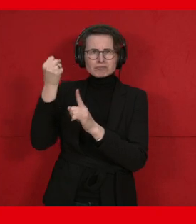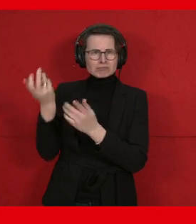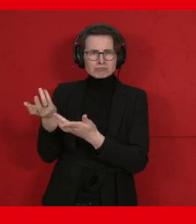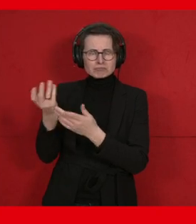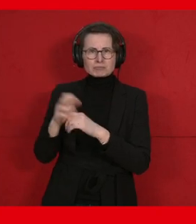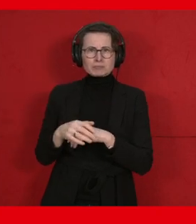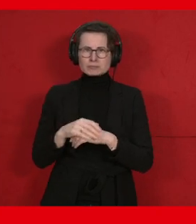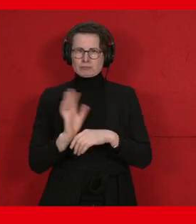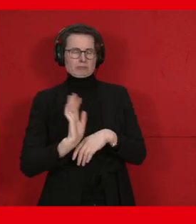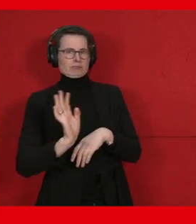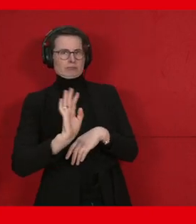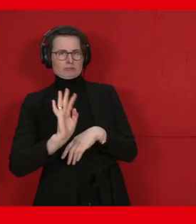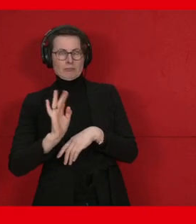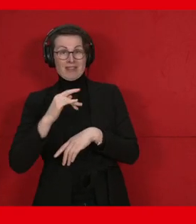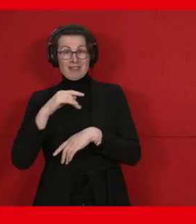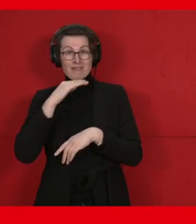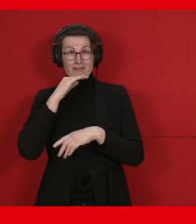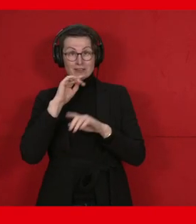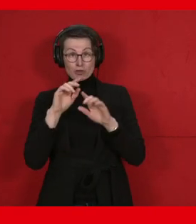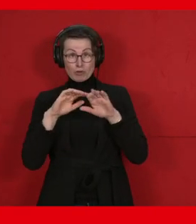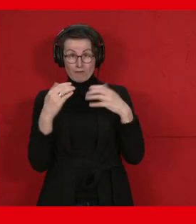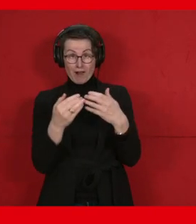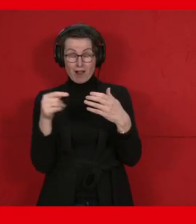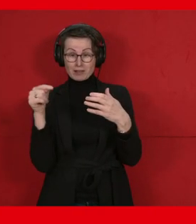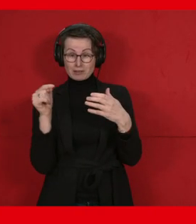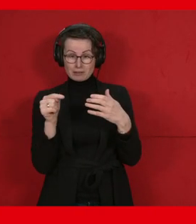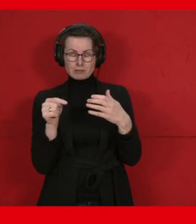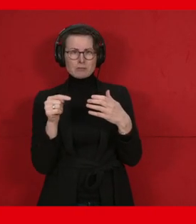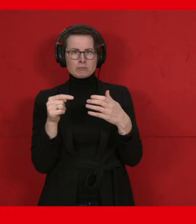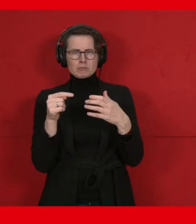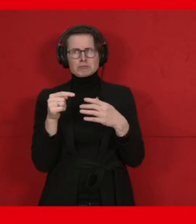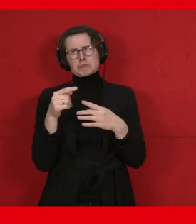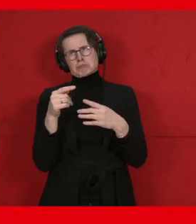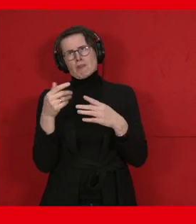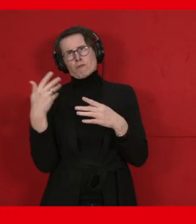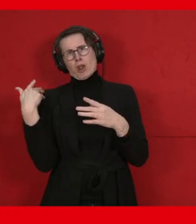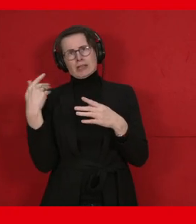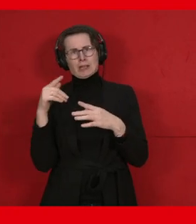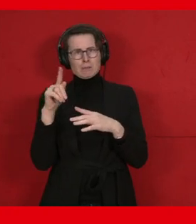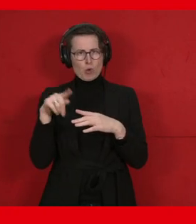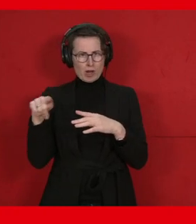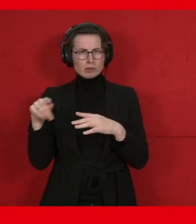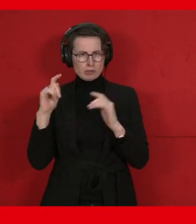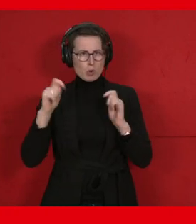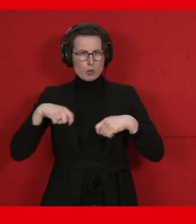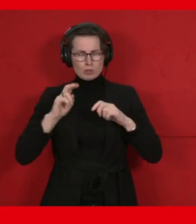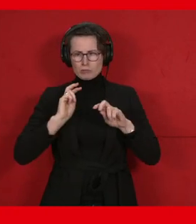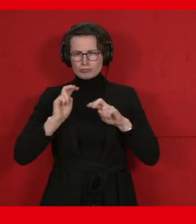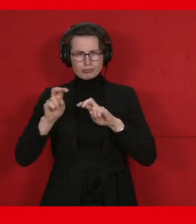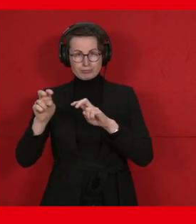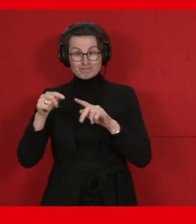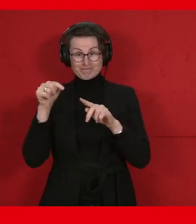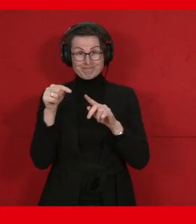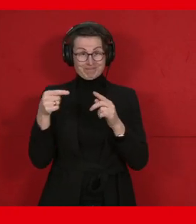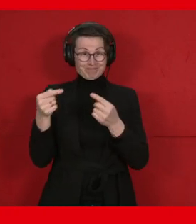Nein, also der Wasserstoffrat ist ja, ich sage mal, vor einigen Monaten eingesetzt worden. Und was wir dort machen